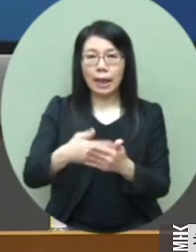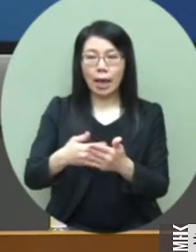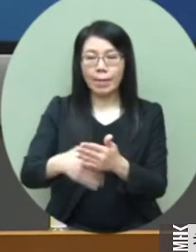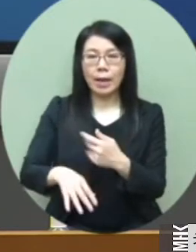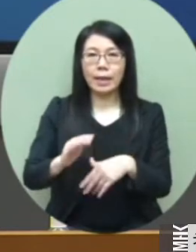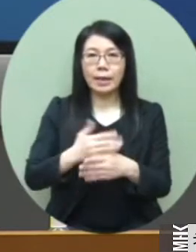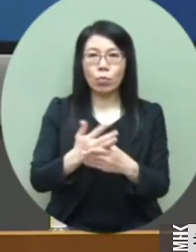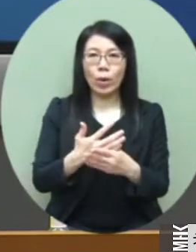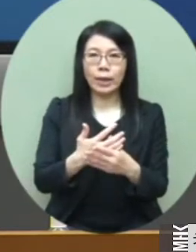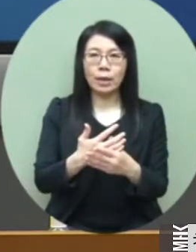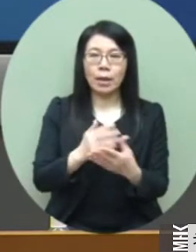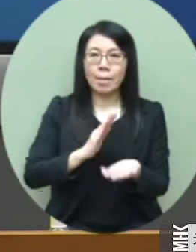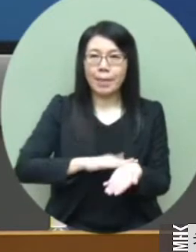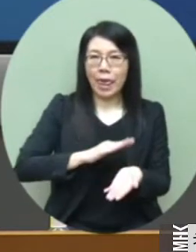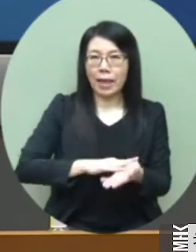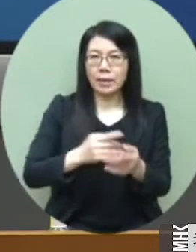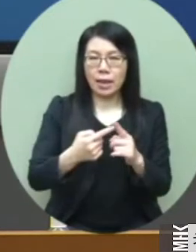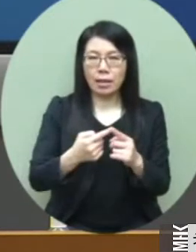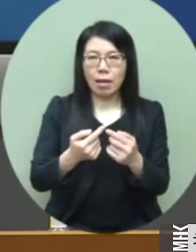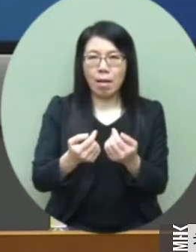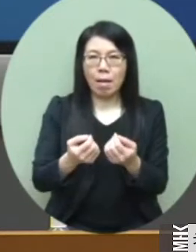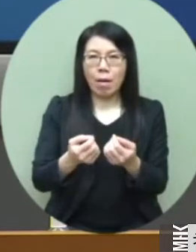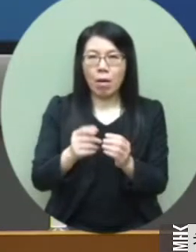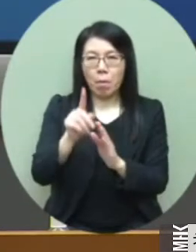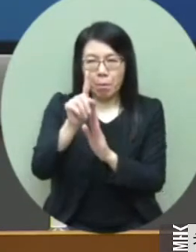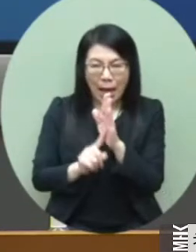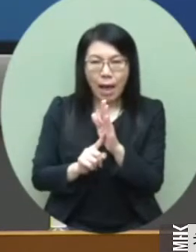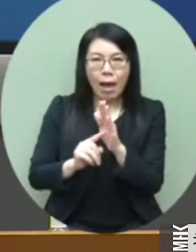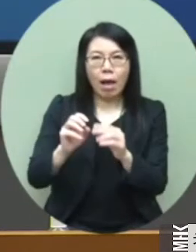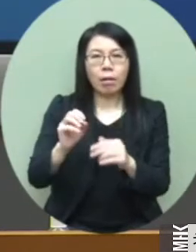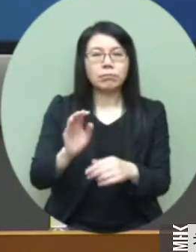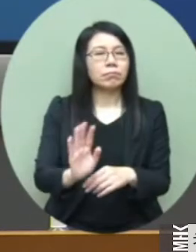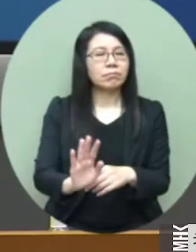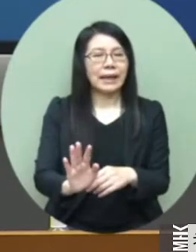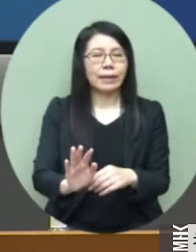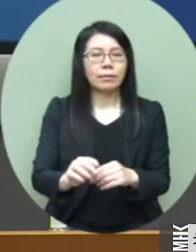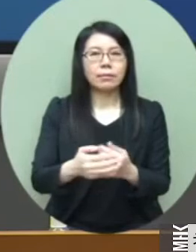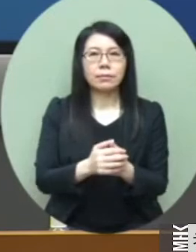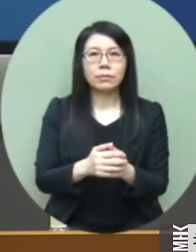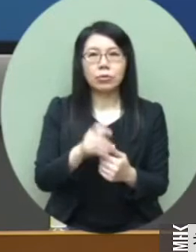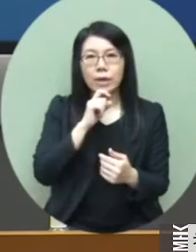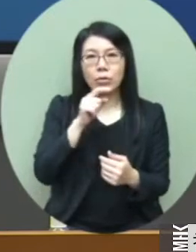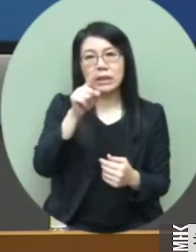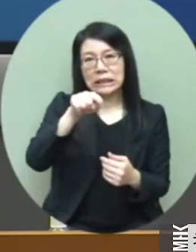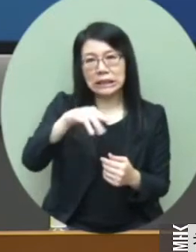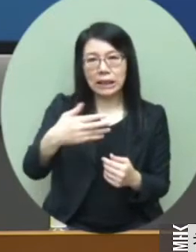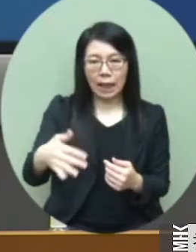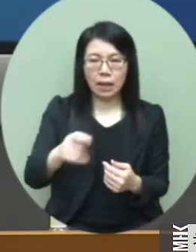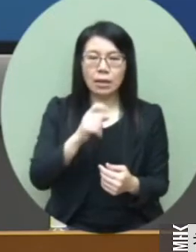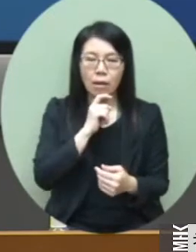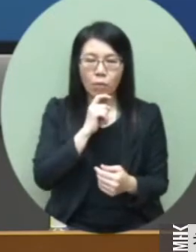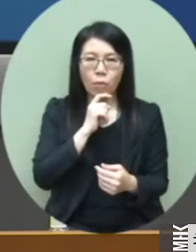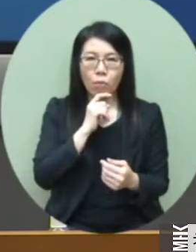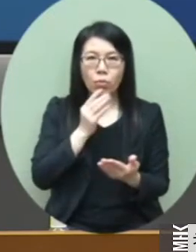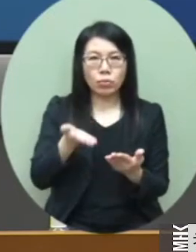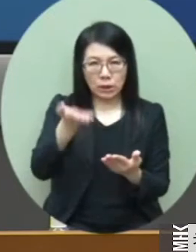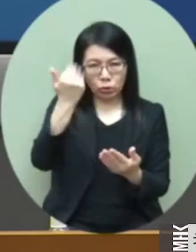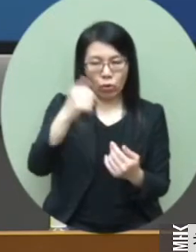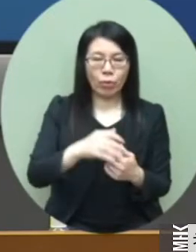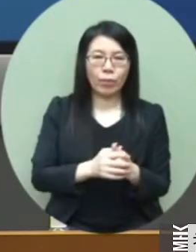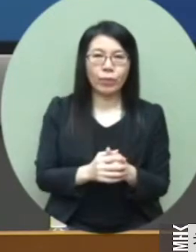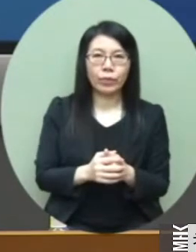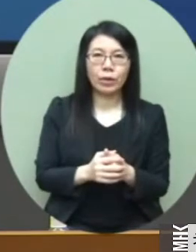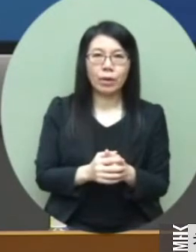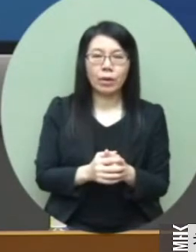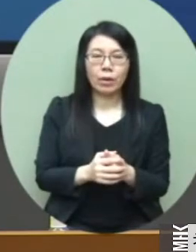數字咧都唔係話完全咧係好低嘅嚇，嗰個數字咧都係而家都係有超過1000，咁